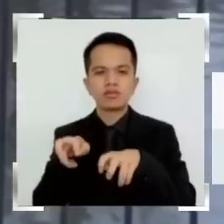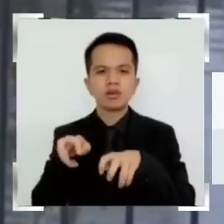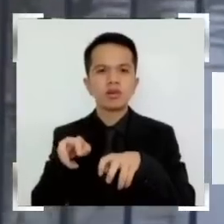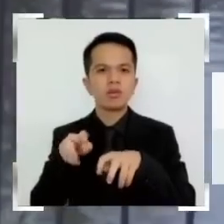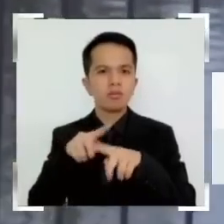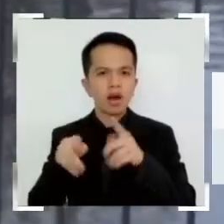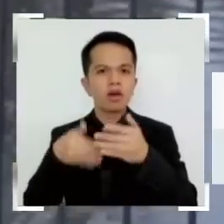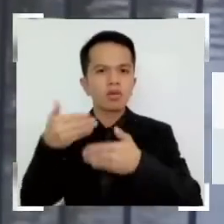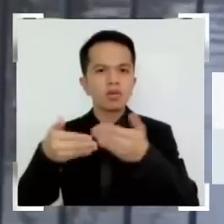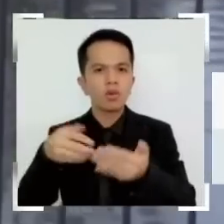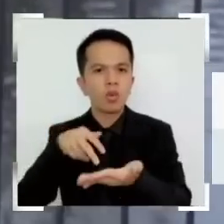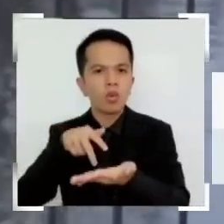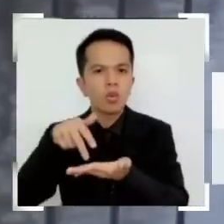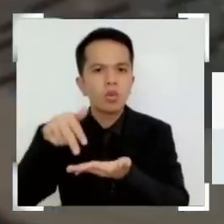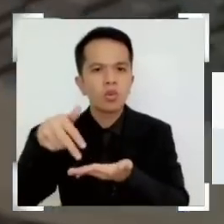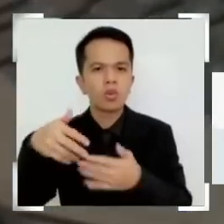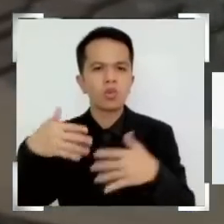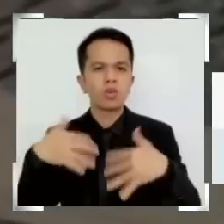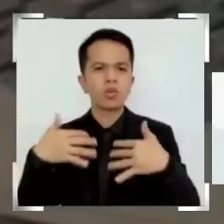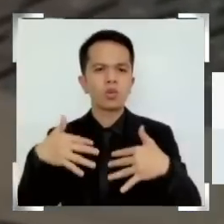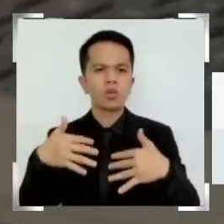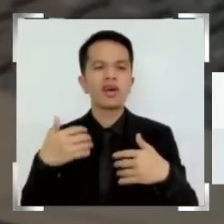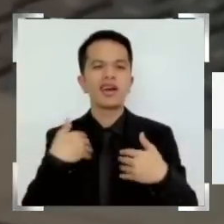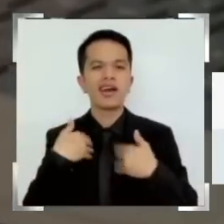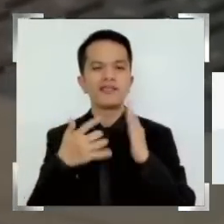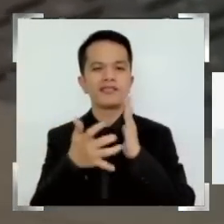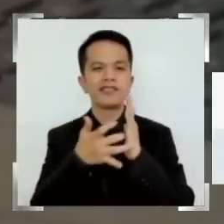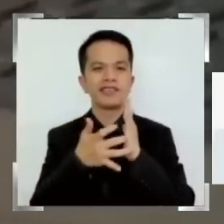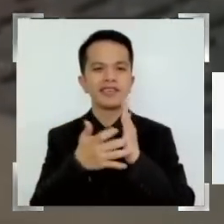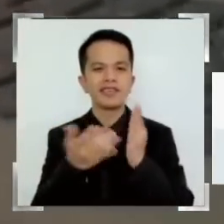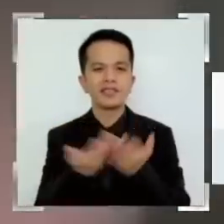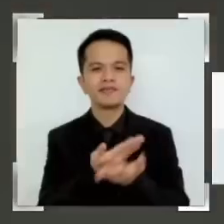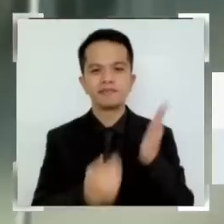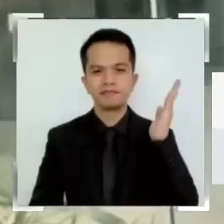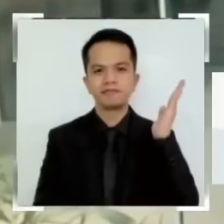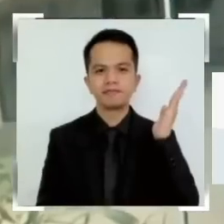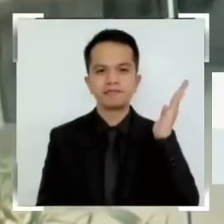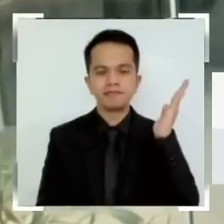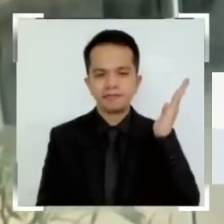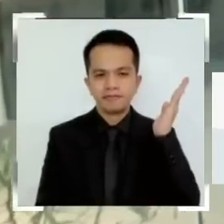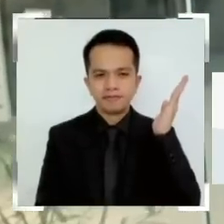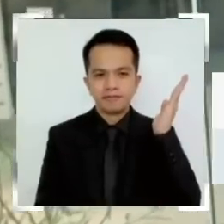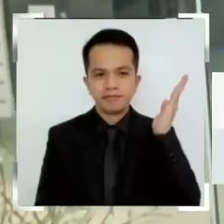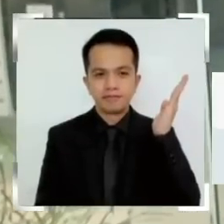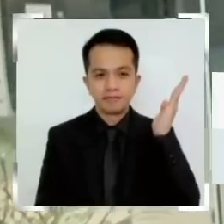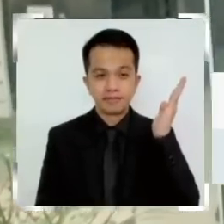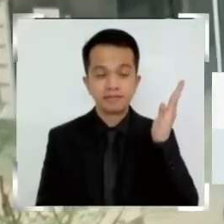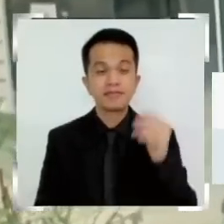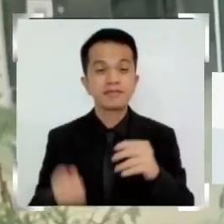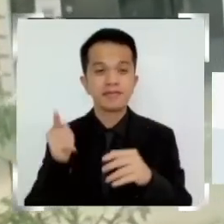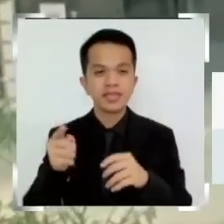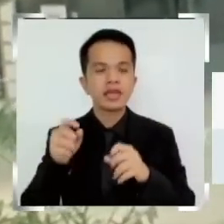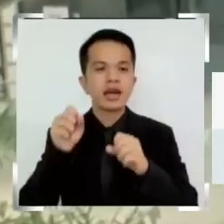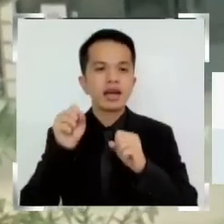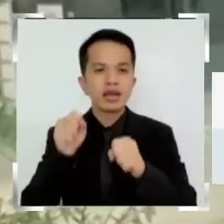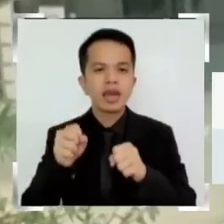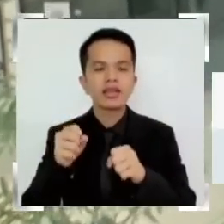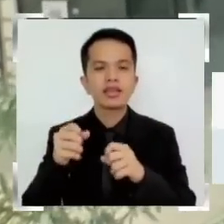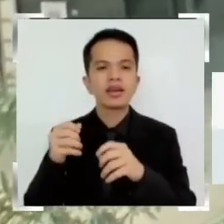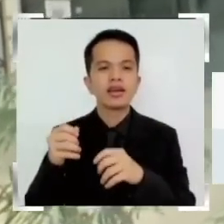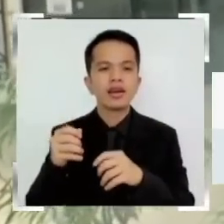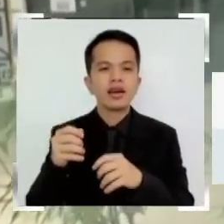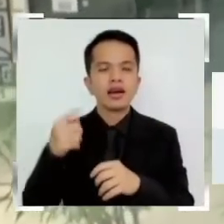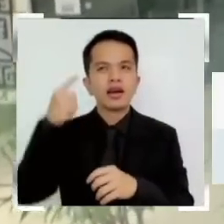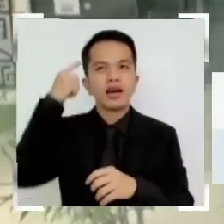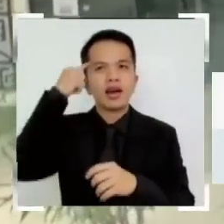na Digital Bridge. Sa tulong ng device na yan, na ipapadala ni Jan Oscam ang message na maglakad mula sa